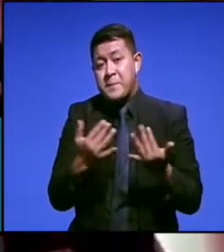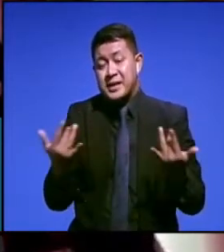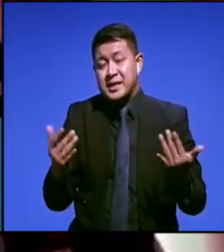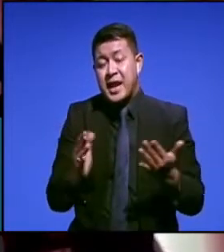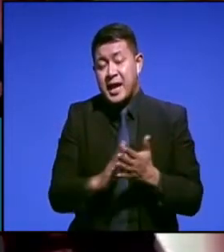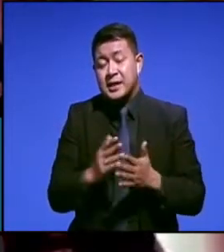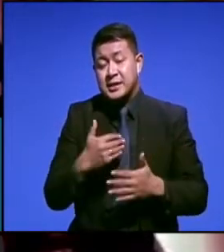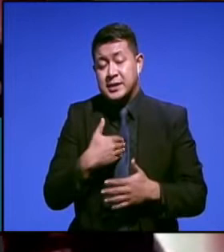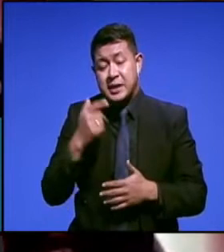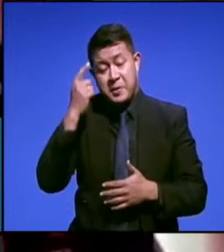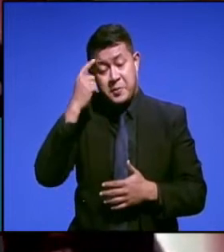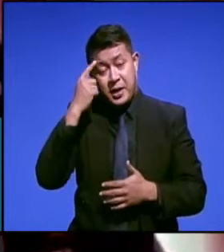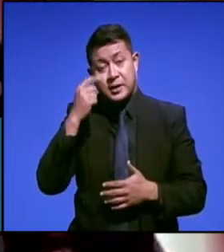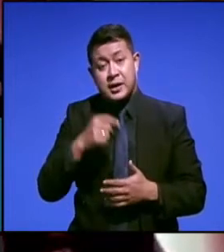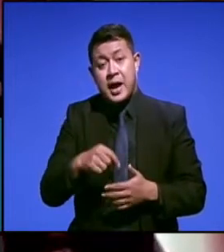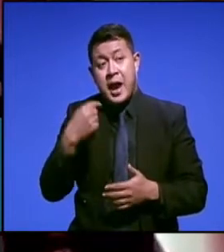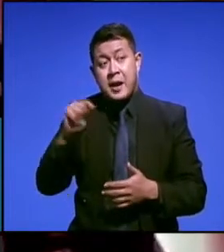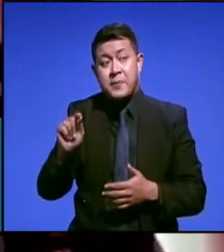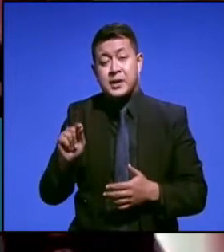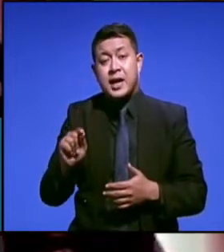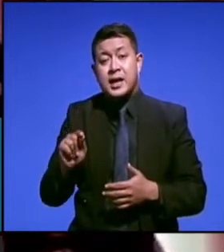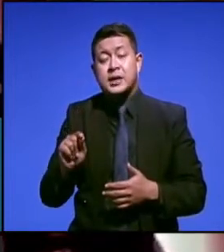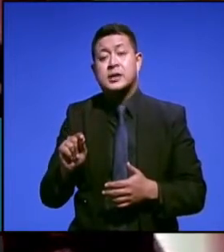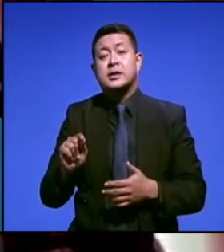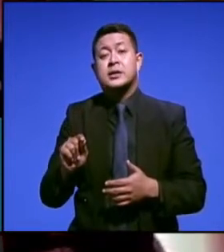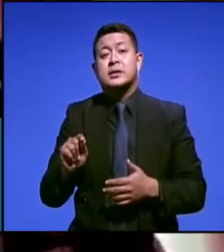kita melihat ya tadi, Kementerian